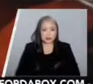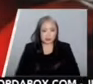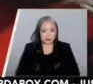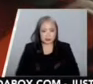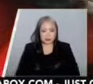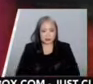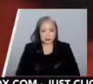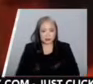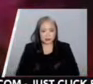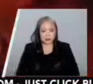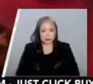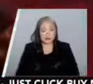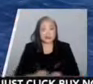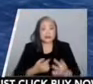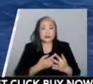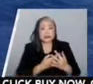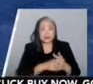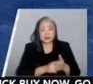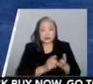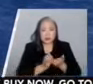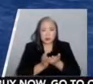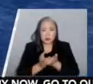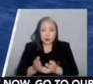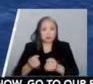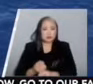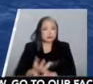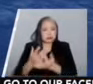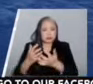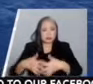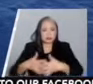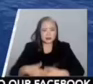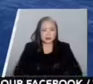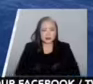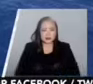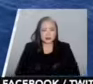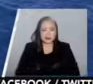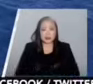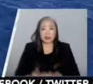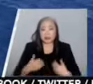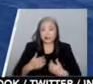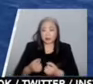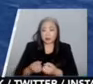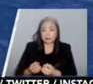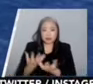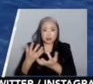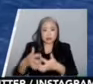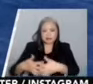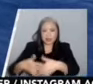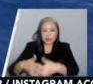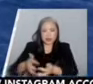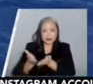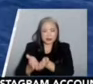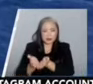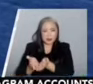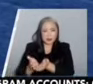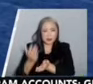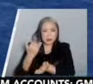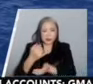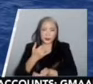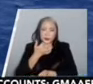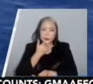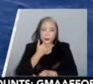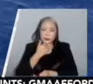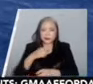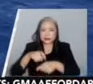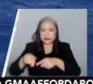sumabog, salubungin na lang din po namin. Nagkaroon nga ng pagsabog at ang dahilan nito ay yung faulty electrical